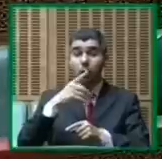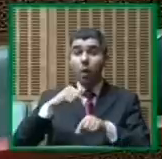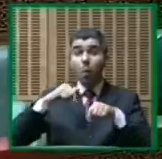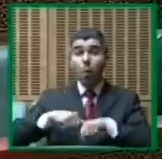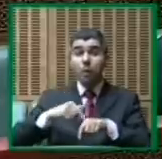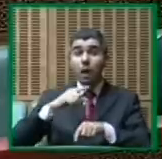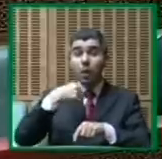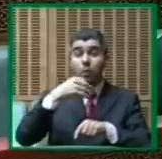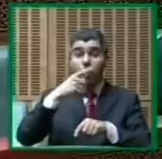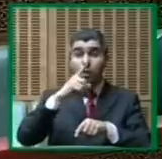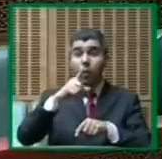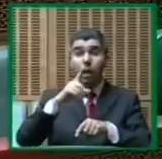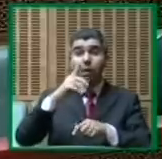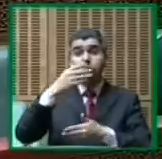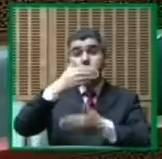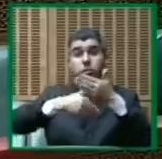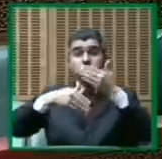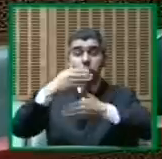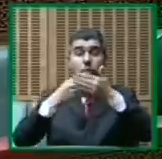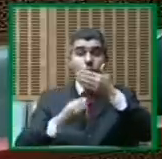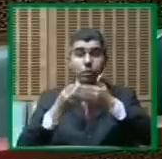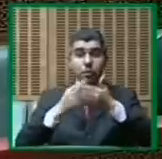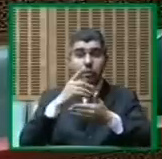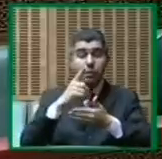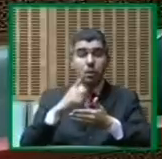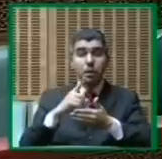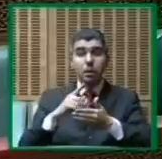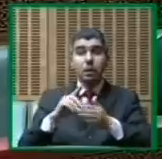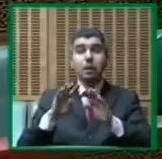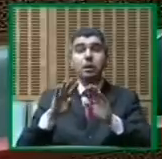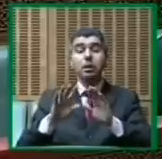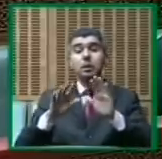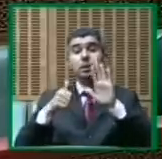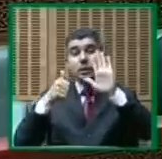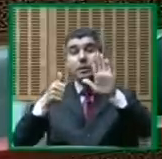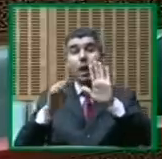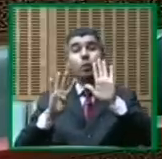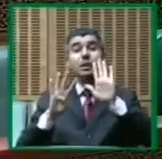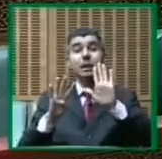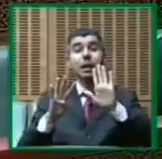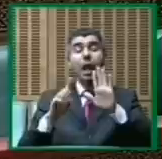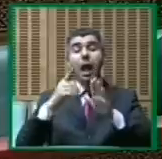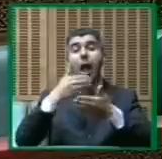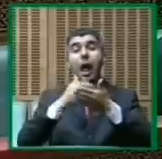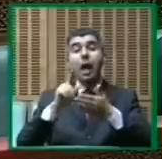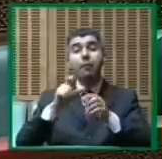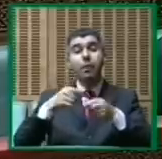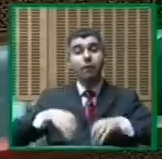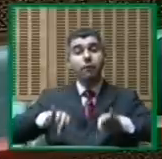الوزاره حددت واحد المشاريع ذات الاولويه همت 96,000 اسره اللي كيسكنوا